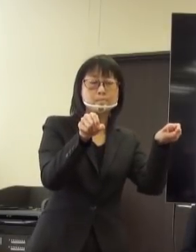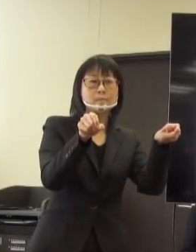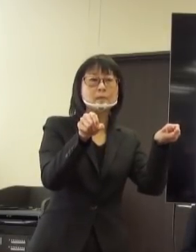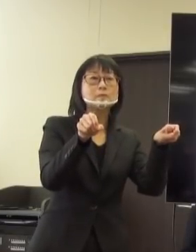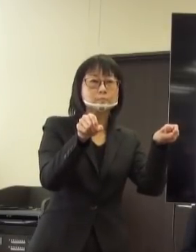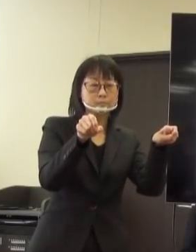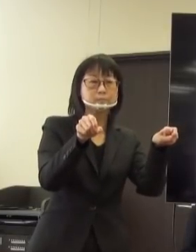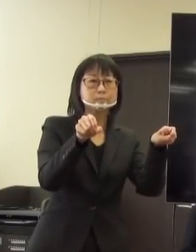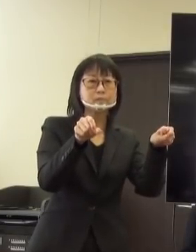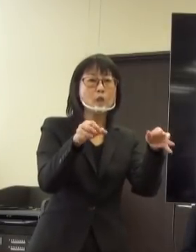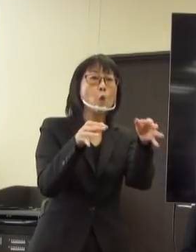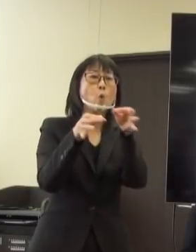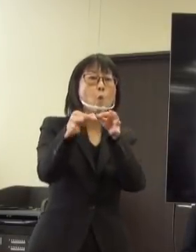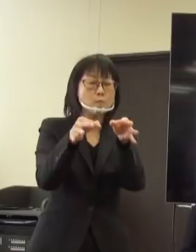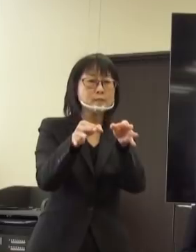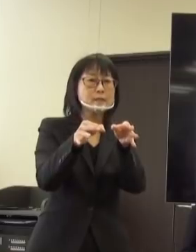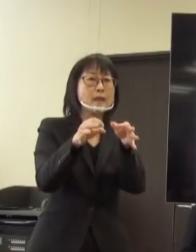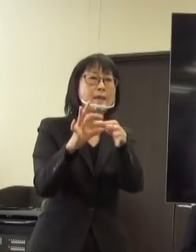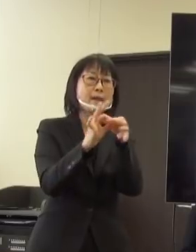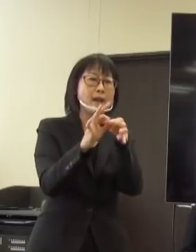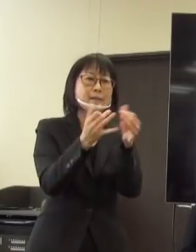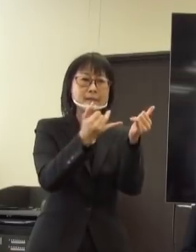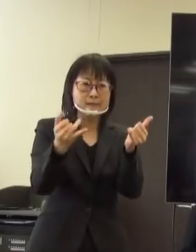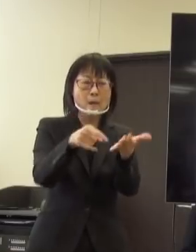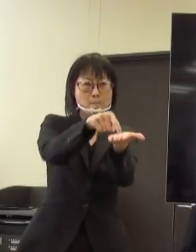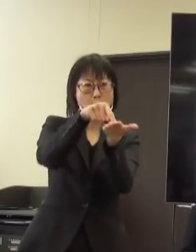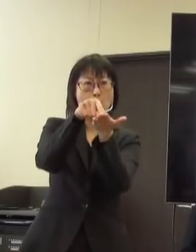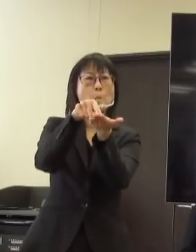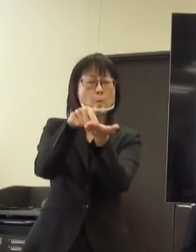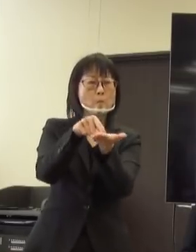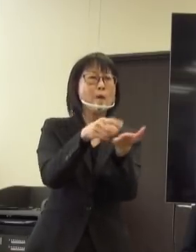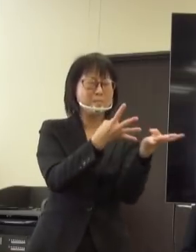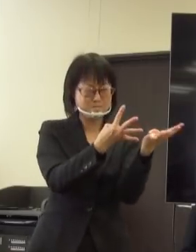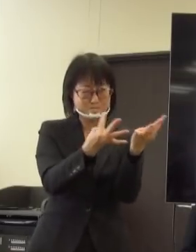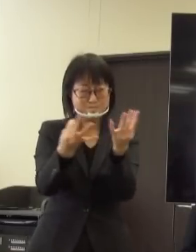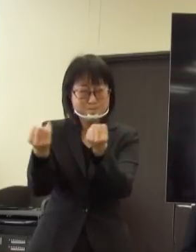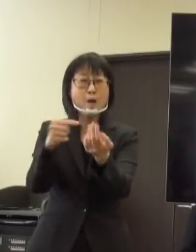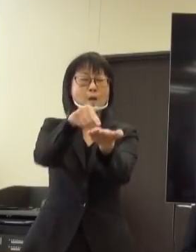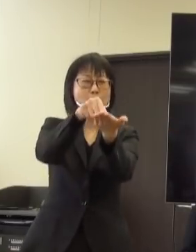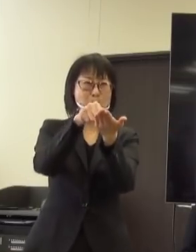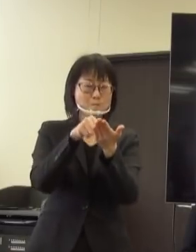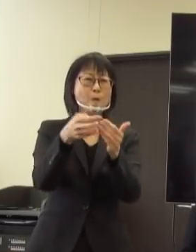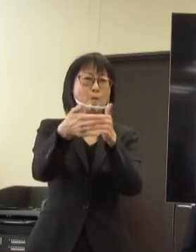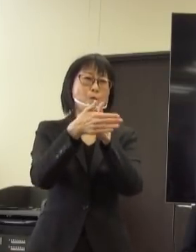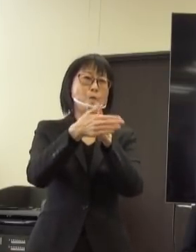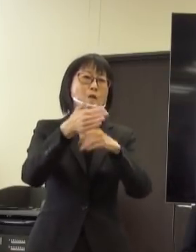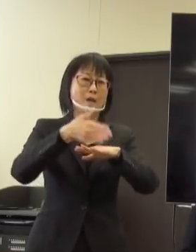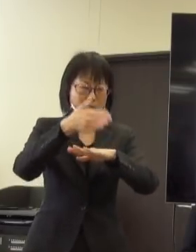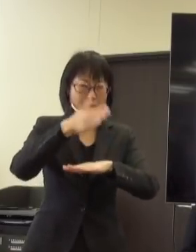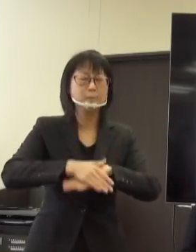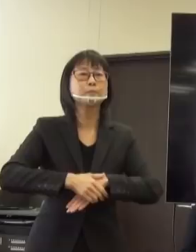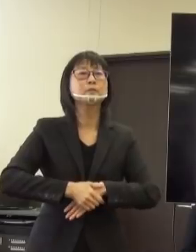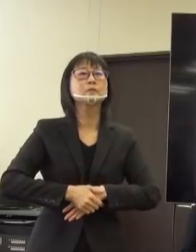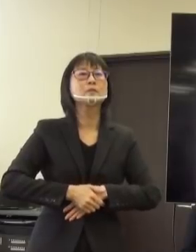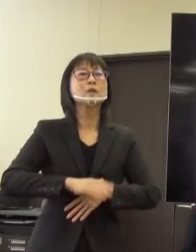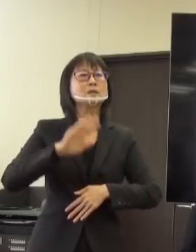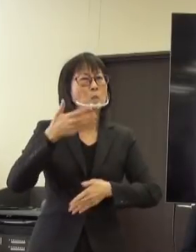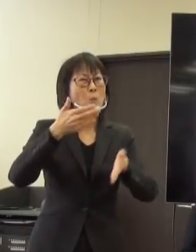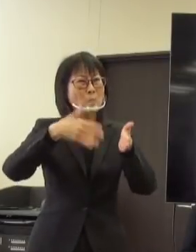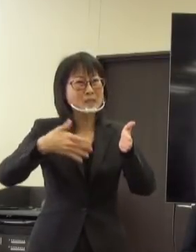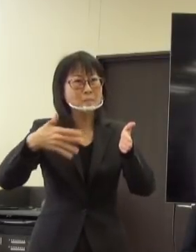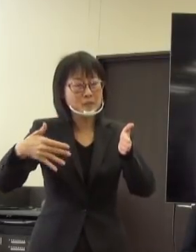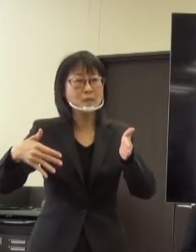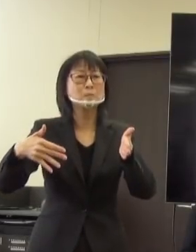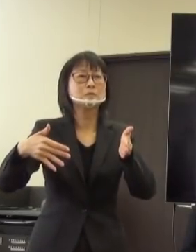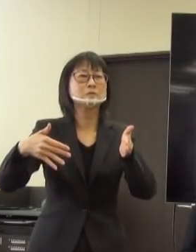いておりますが、まだ申し込まれていないところもありますので延長し、また希望される居